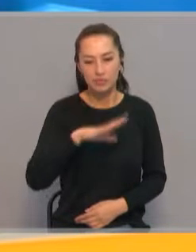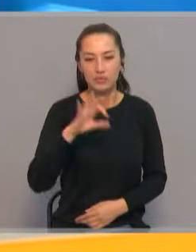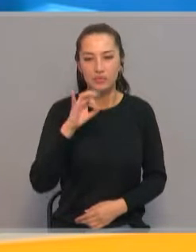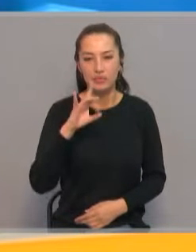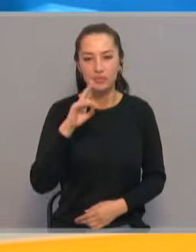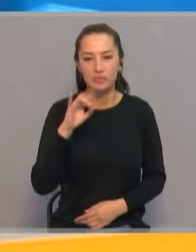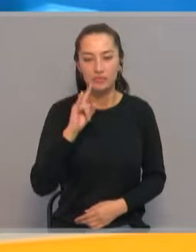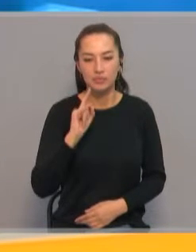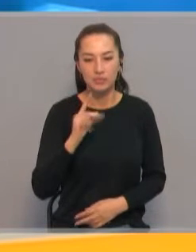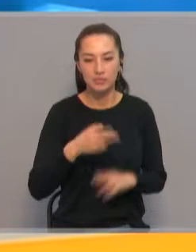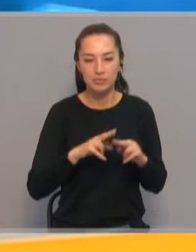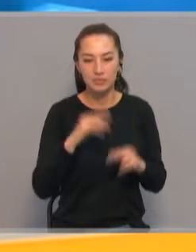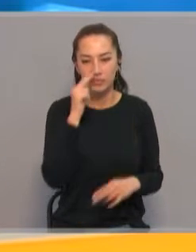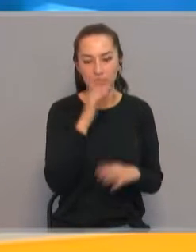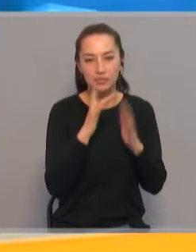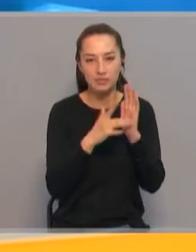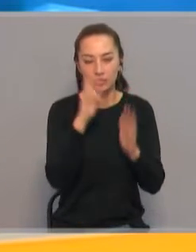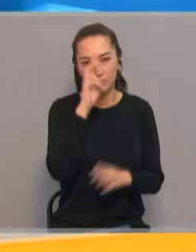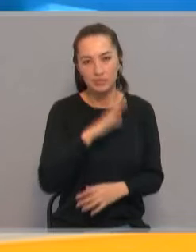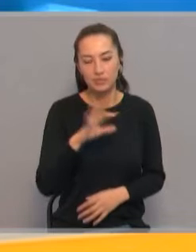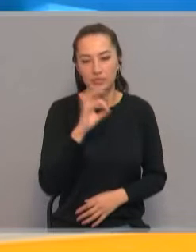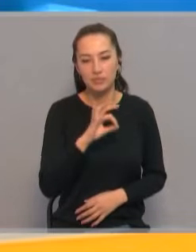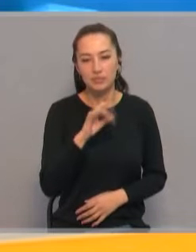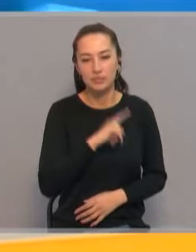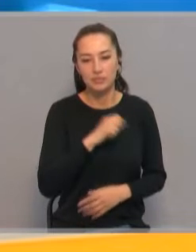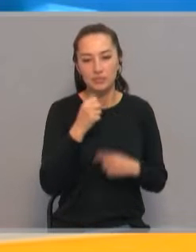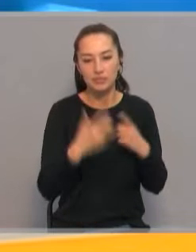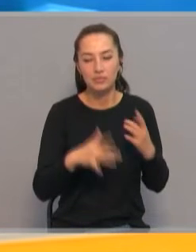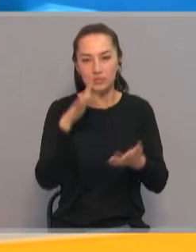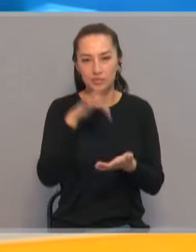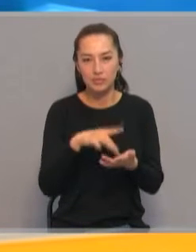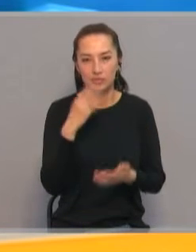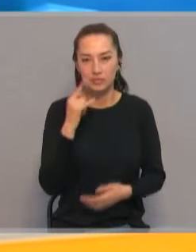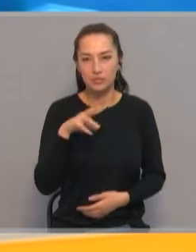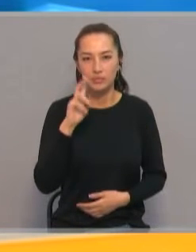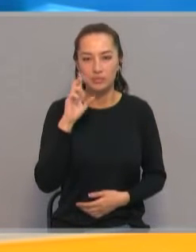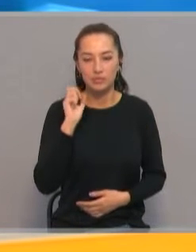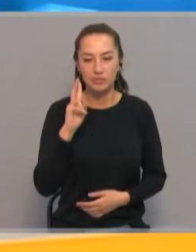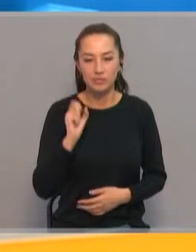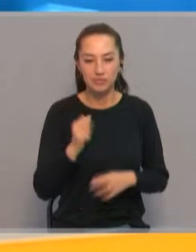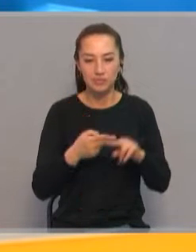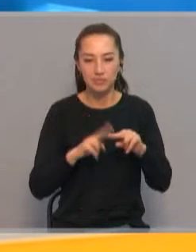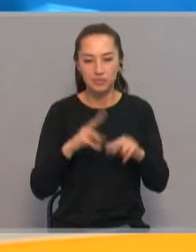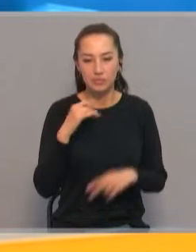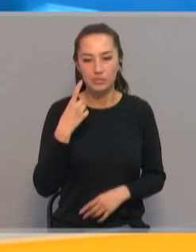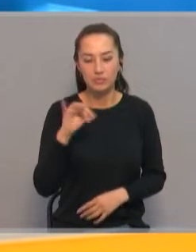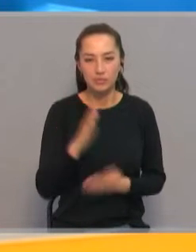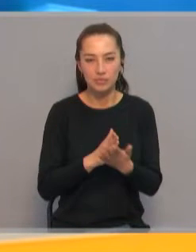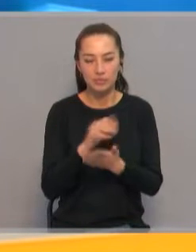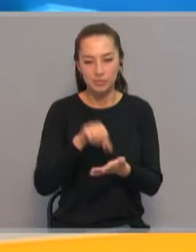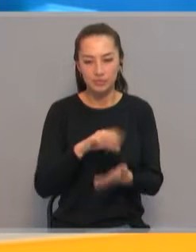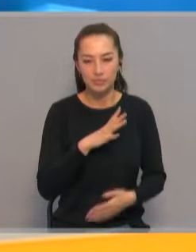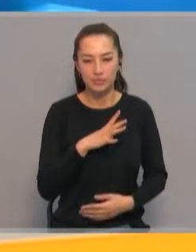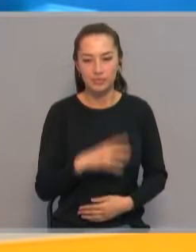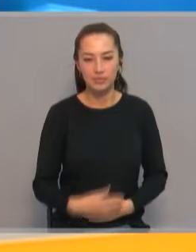ұлттық тарихи-мәдени қорығының, Шымкент қалалық әдет-ғұрып және салт-дәстүр орталығының, Шымқала тарихи-мәдени кешені мен музей қызметкерлері